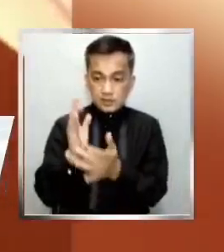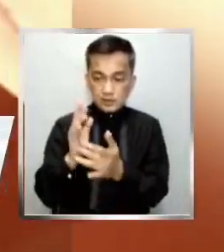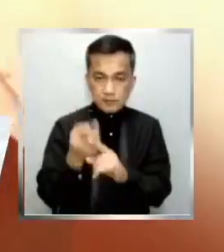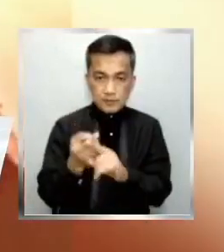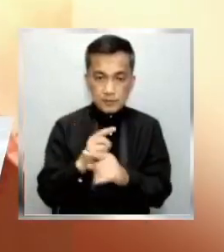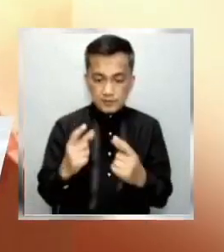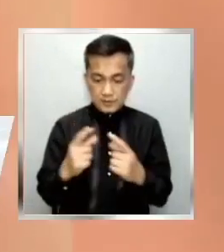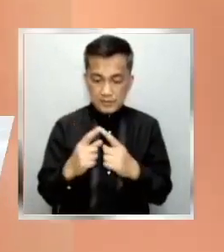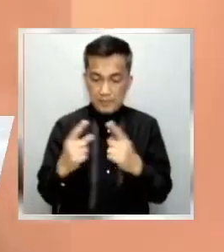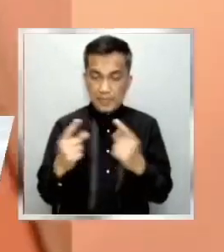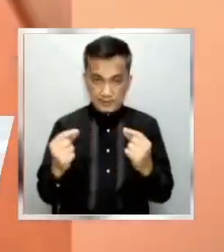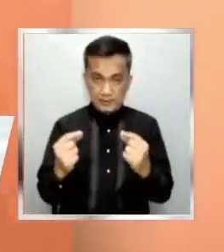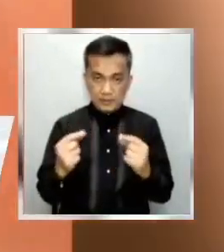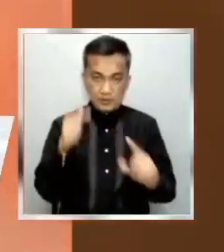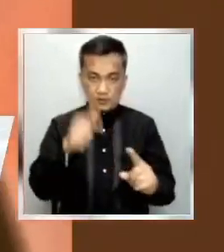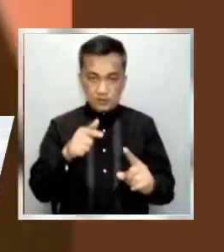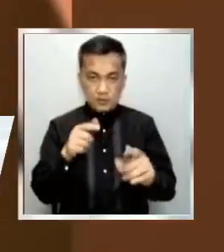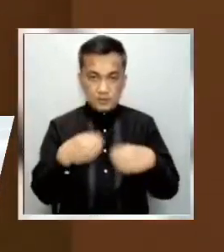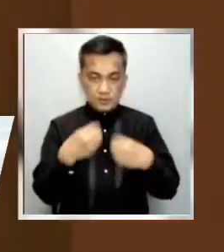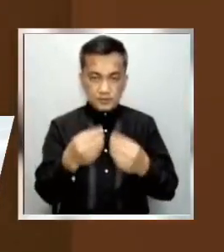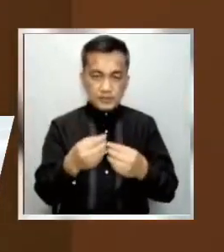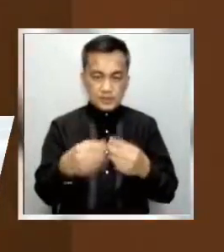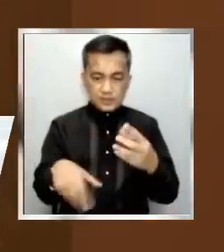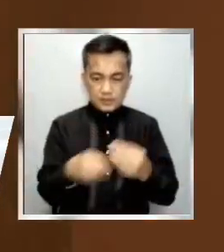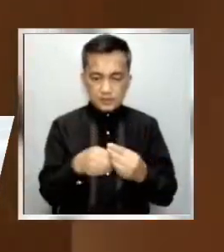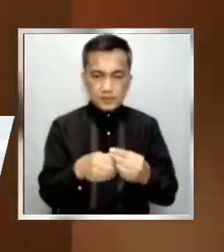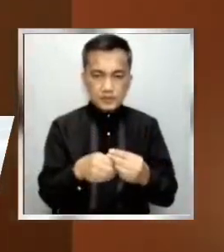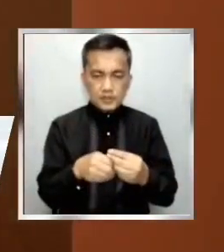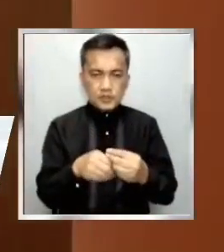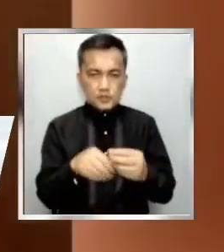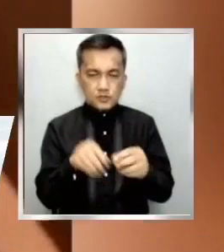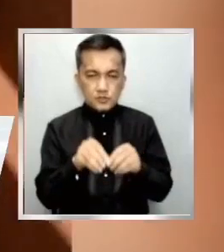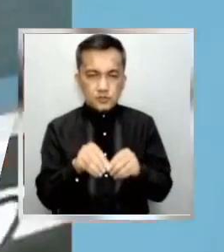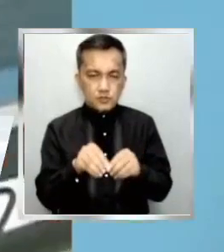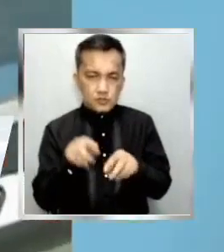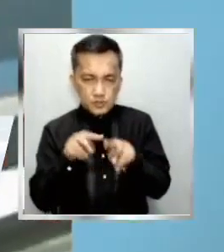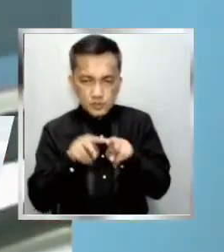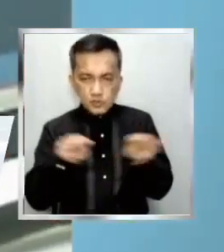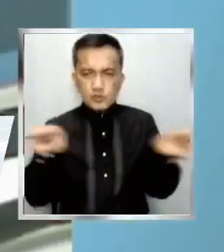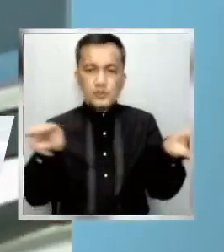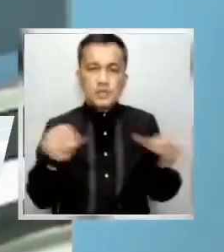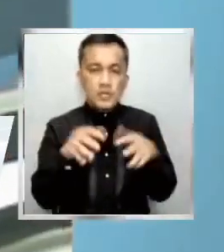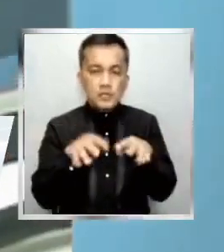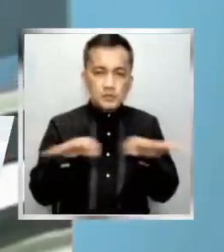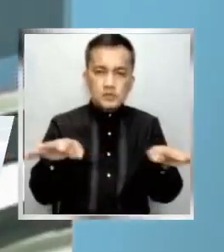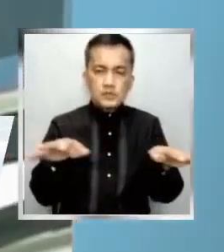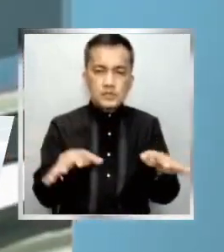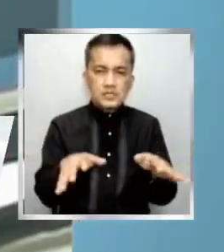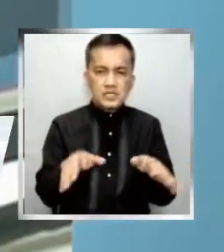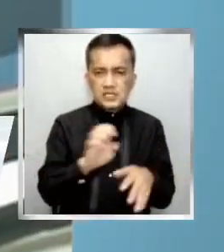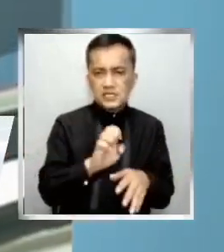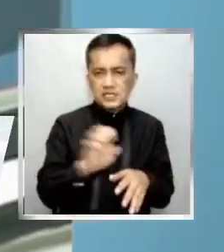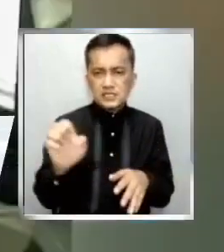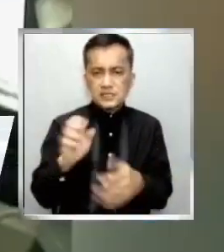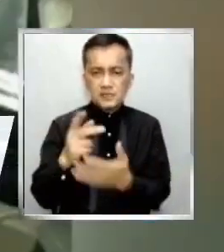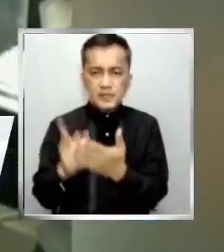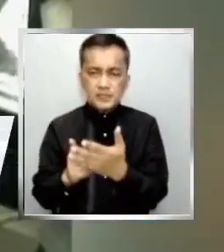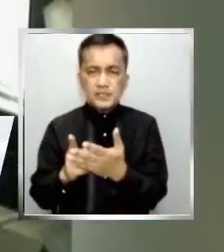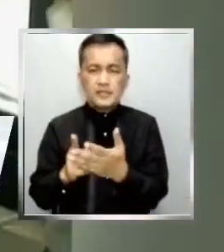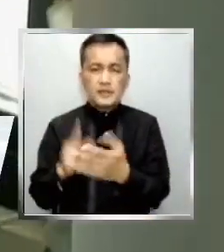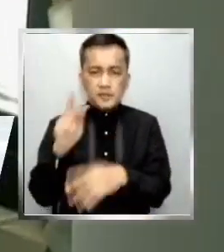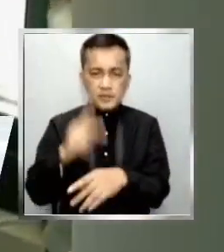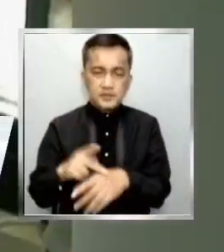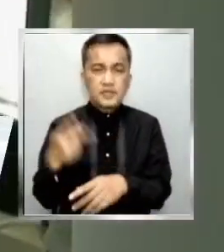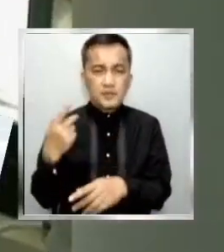na layong magbigay ng karagdagang coverage sa eastern portion ng bansa madalas tinatamaan ng bagyo. Ayon po sa